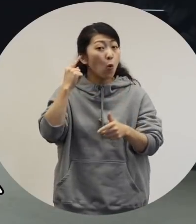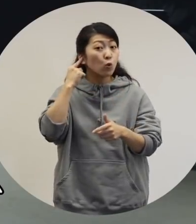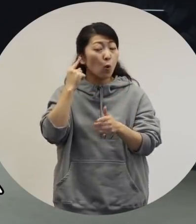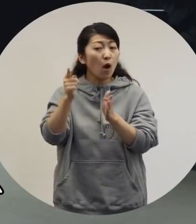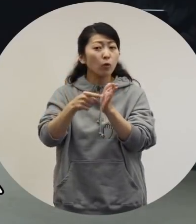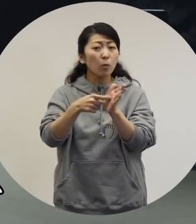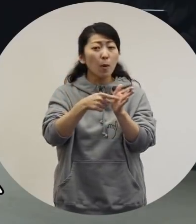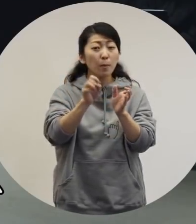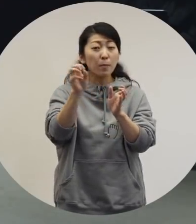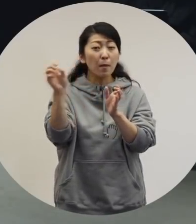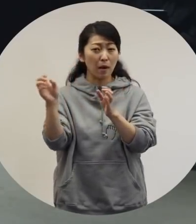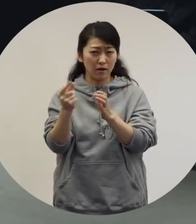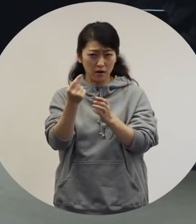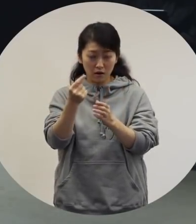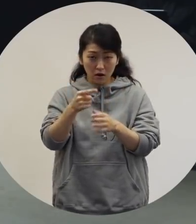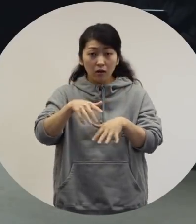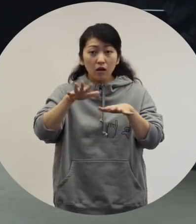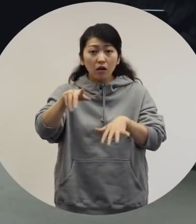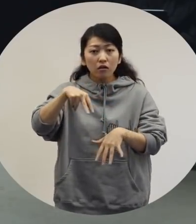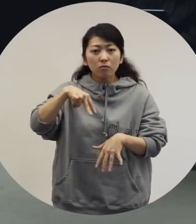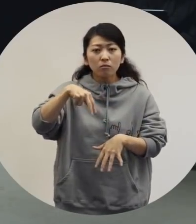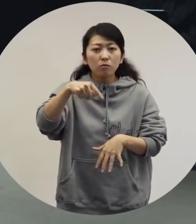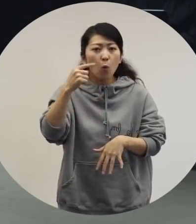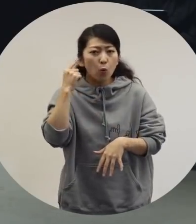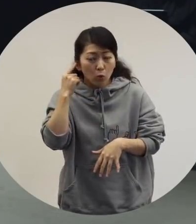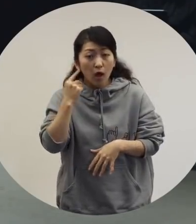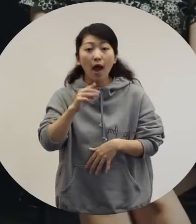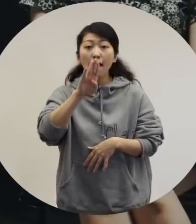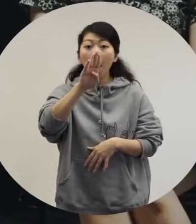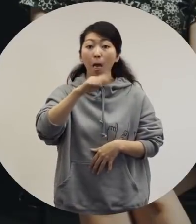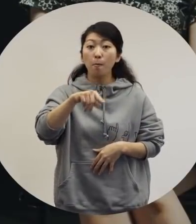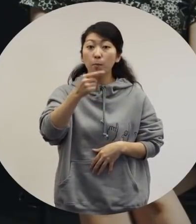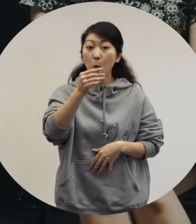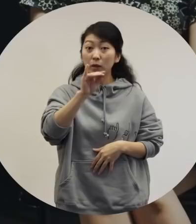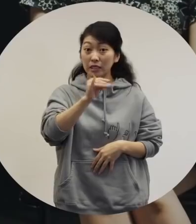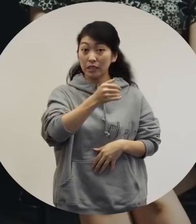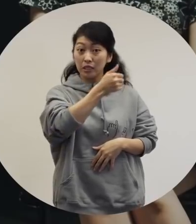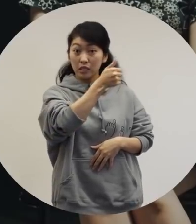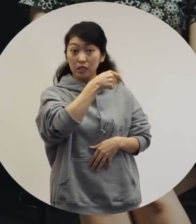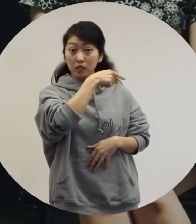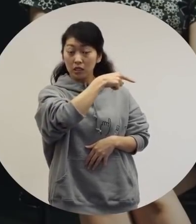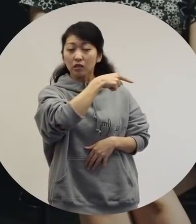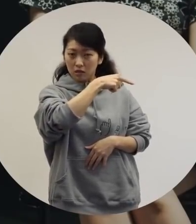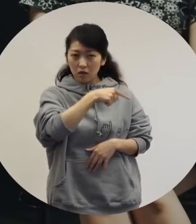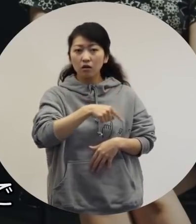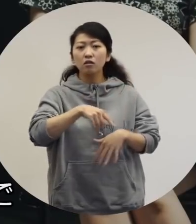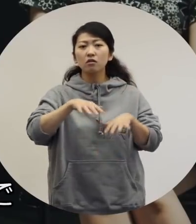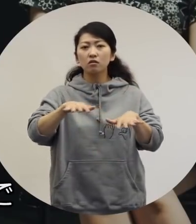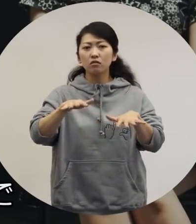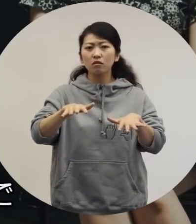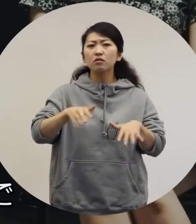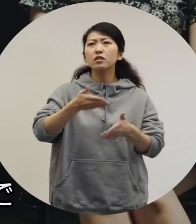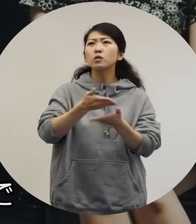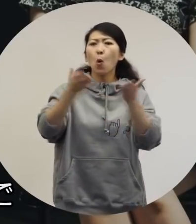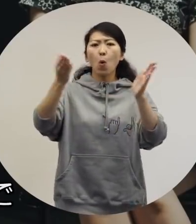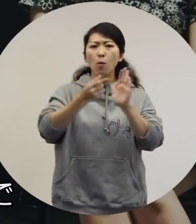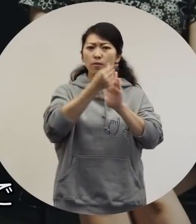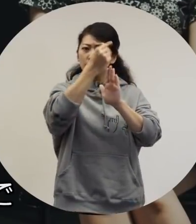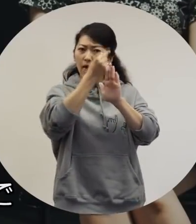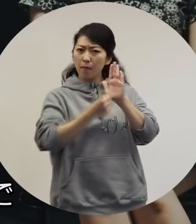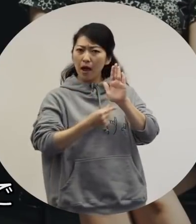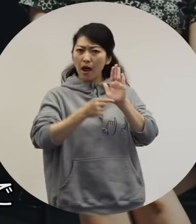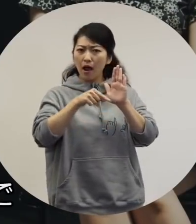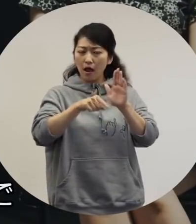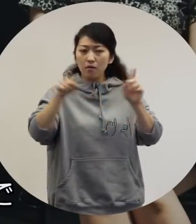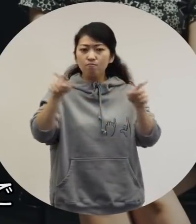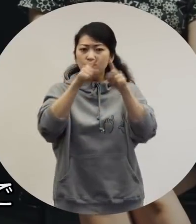ろんな音に反応するじゃないですか。なので今日は歩く音とか、あとは今回剣持さんが、 はい、剣持秀文さんが今